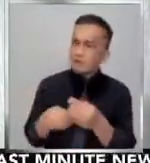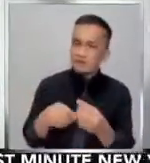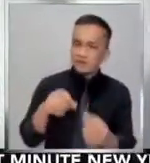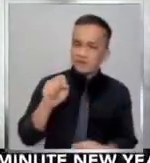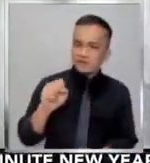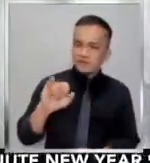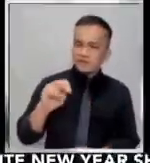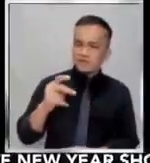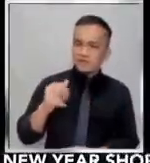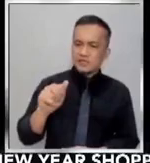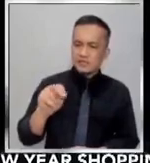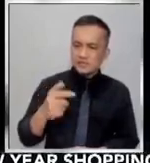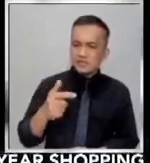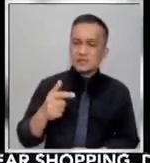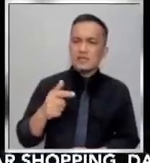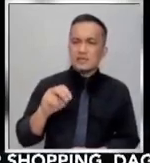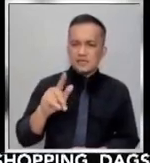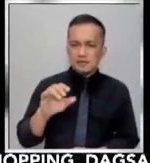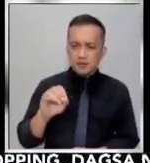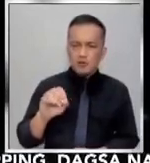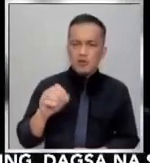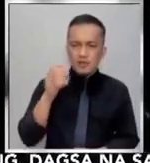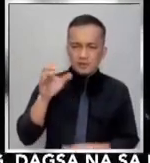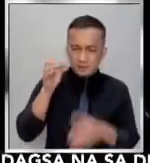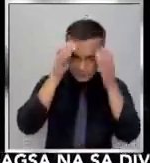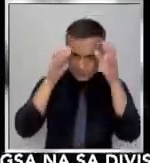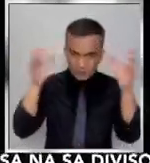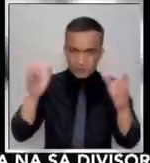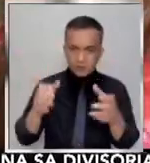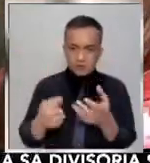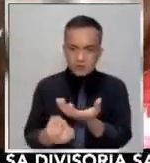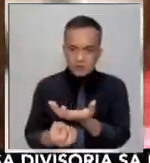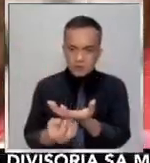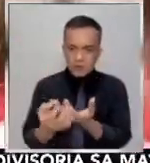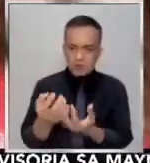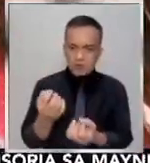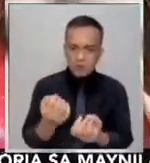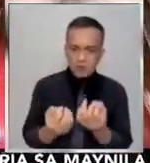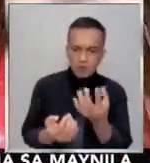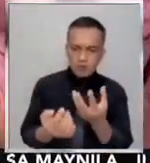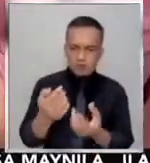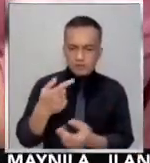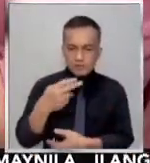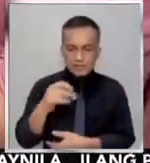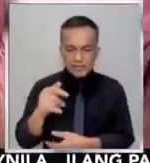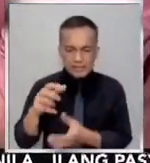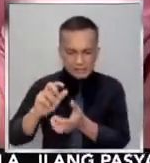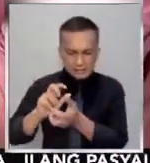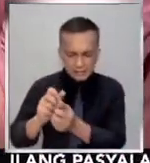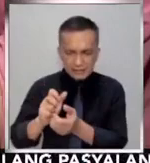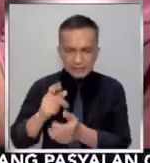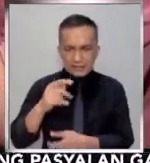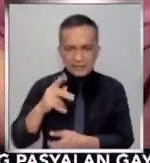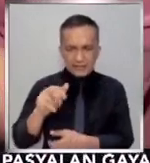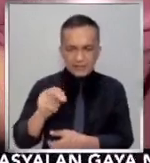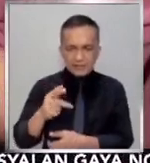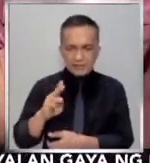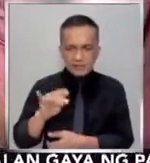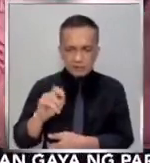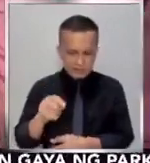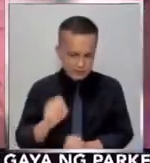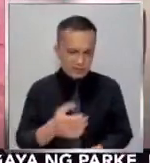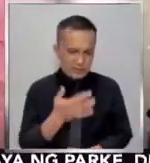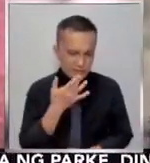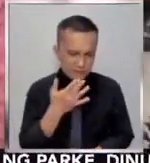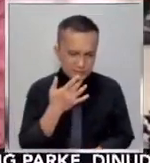sinigang na baka po. Nang kumulo na ang ginataang bilo-bilo, ala Nanay Rowena. Pwede pong tikman? Opo naman. Alam ko hindi niyo